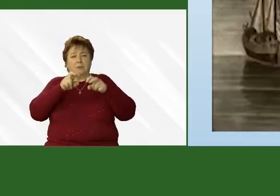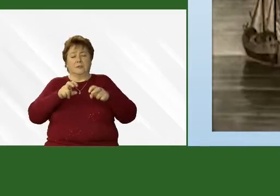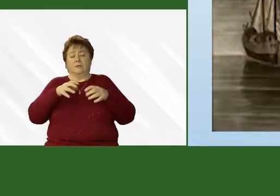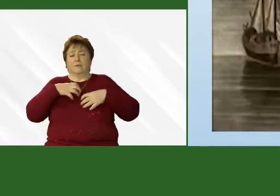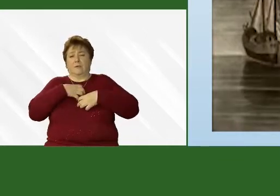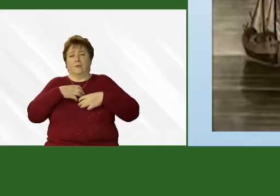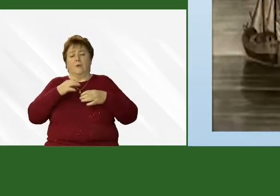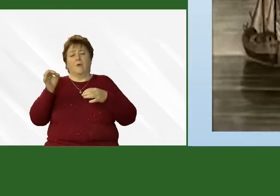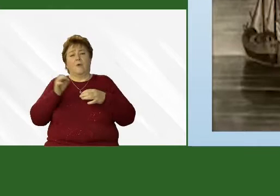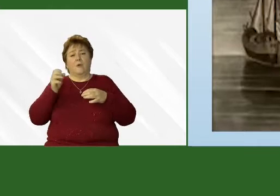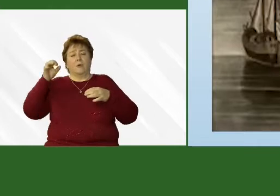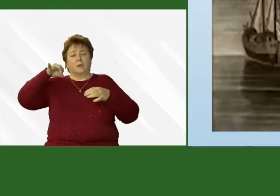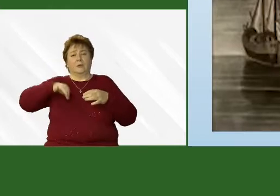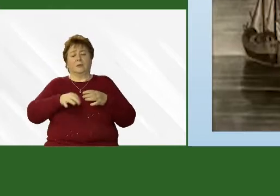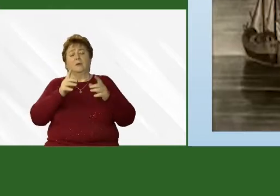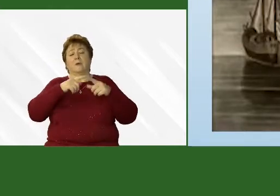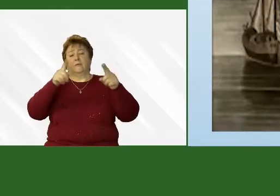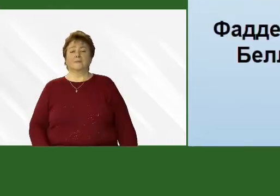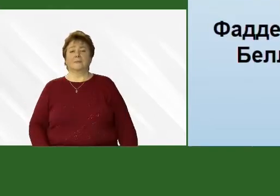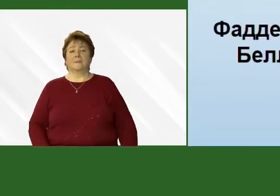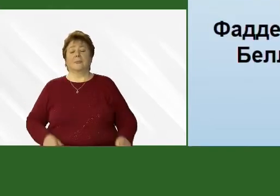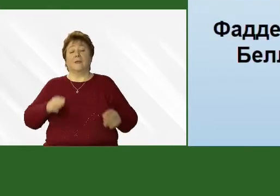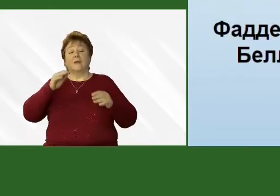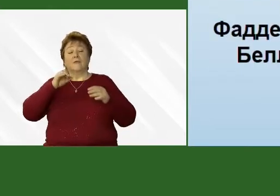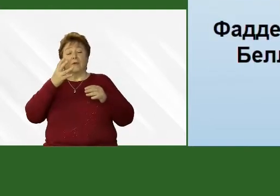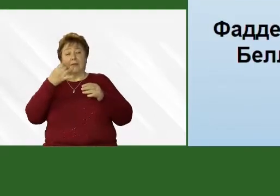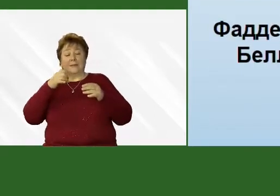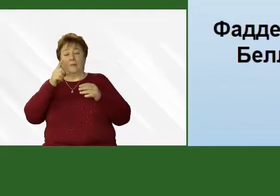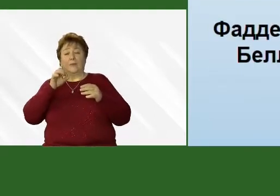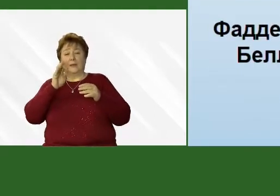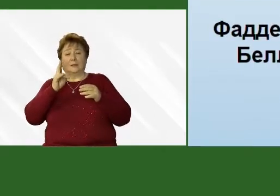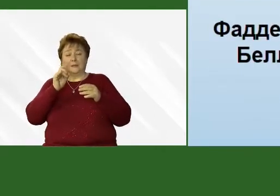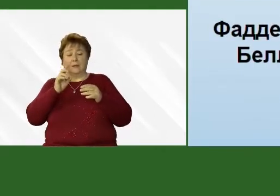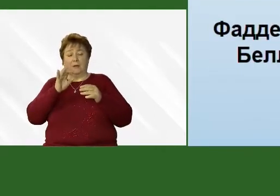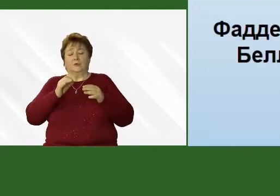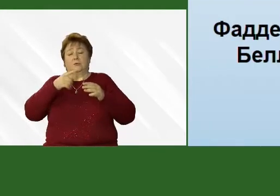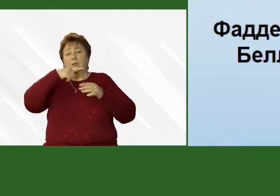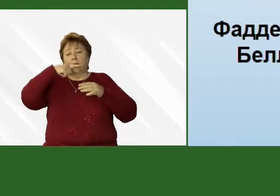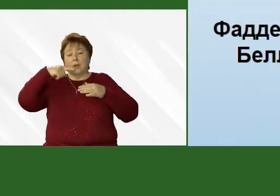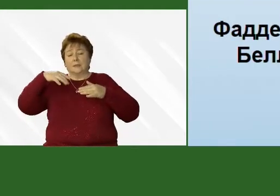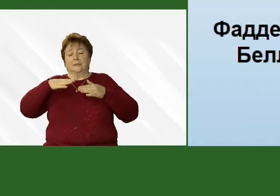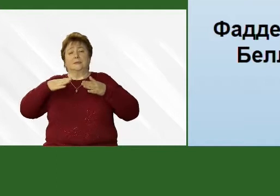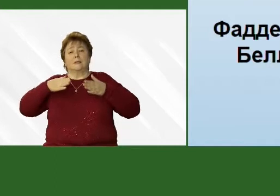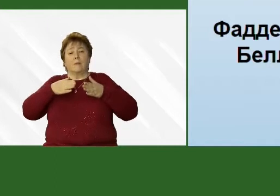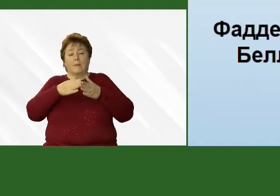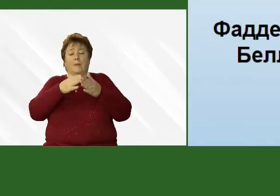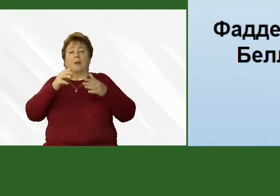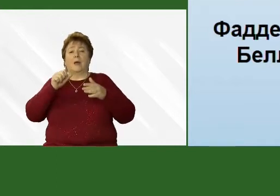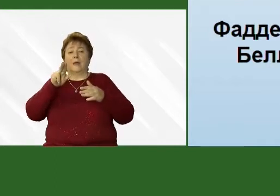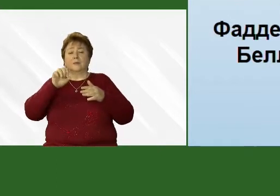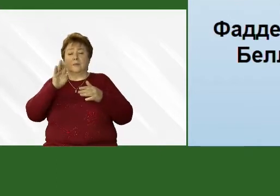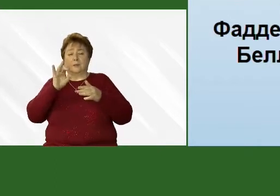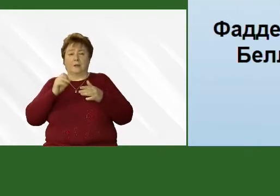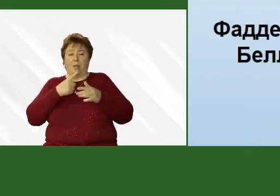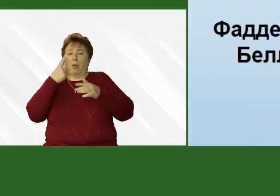исследования в области океанографии. Фадей Фадеевич Беллинсгаузен, российский мореплаватель, адмирал,